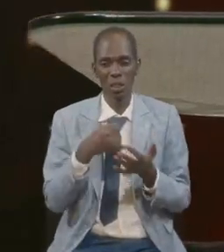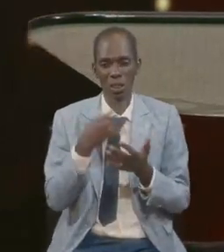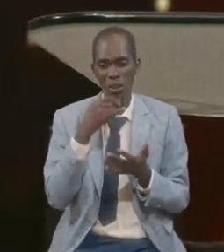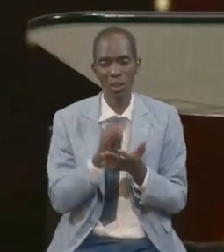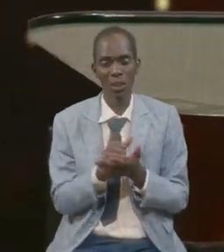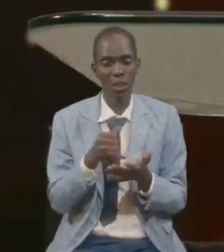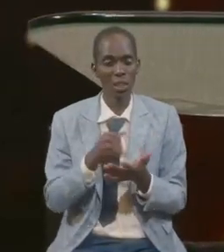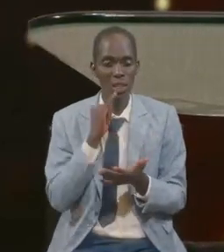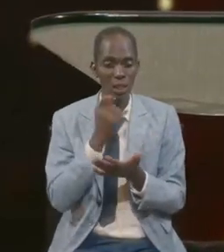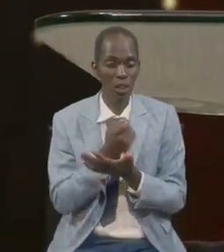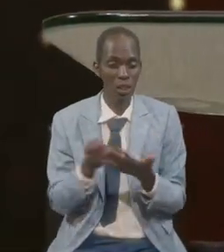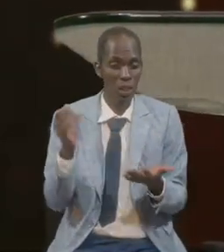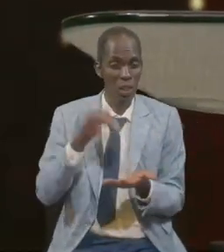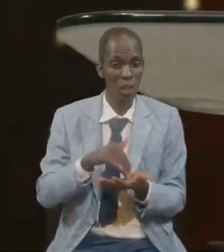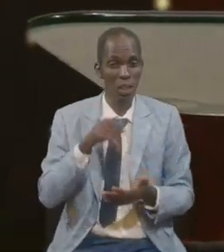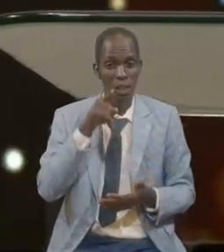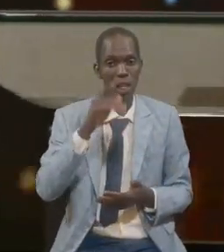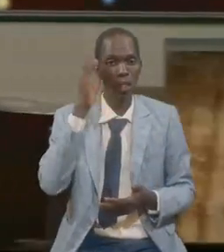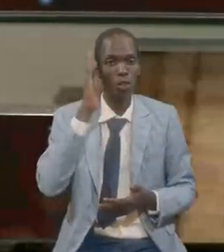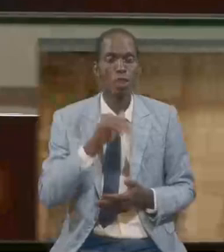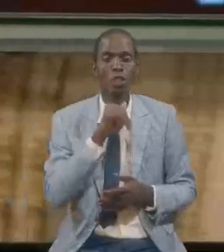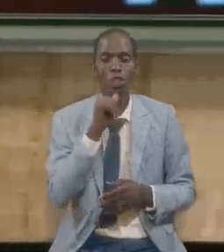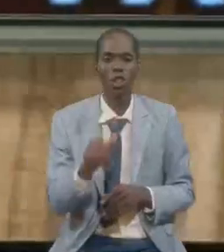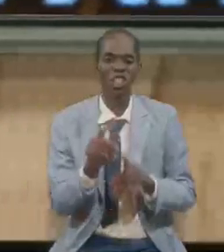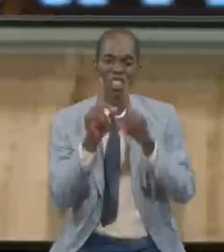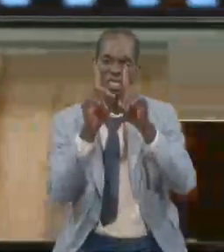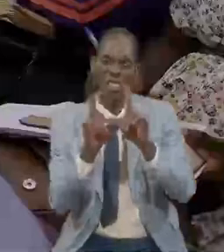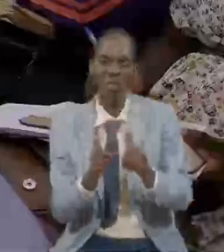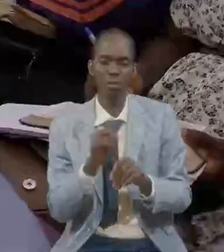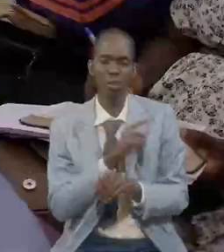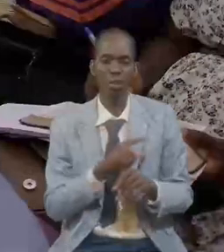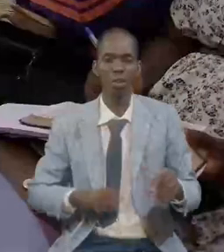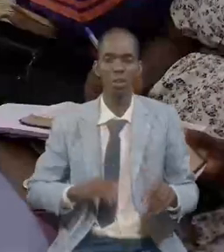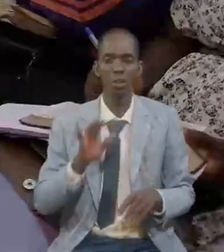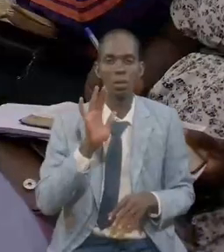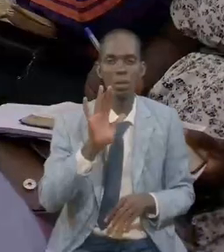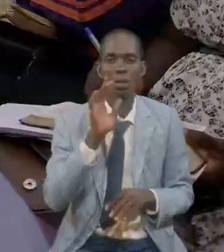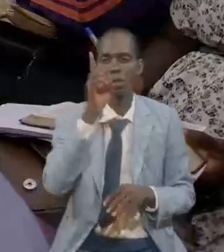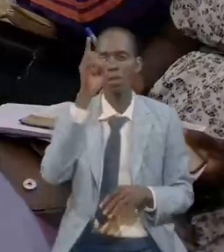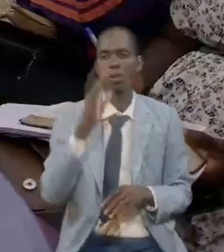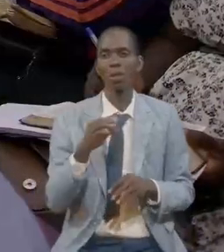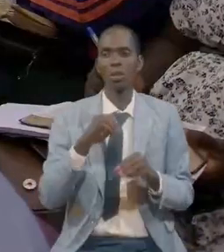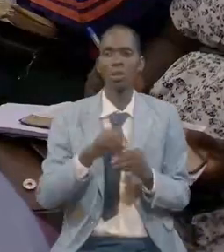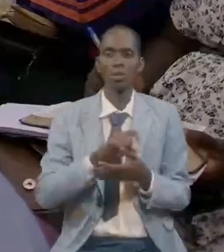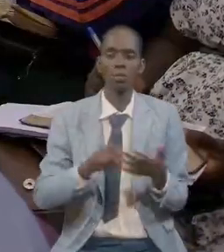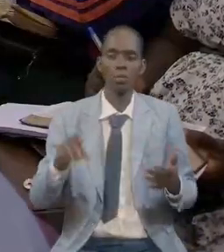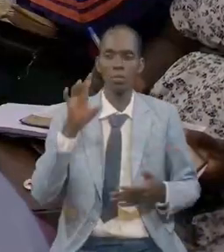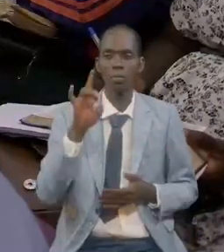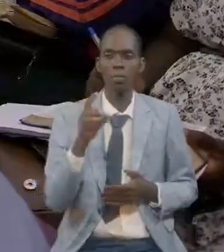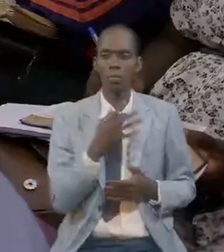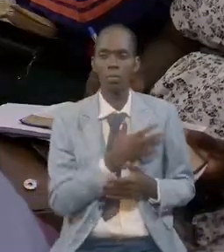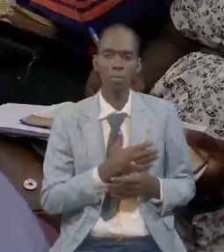Jésus a dit qu'il est encore écrit, qu'il est aussi écrit, tu ne tenteras point le Seigneur ton Dieu.